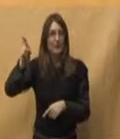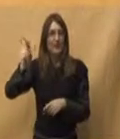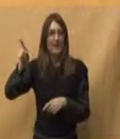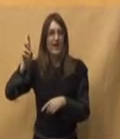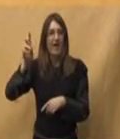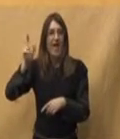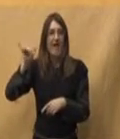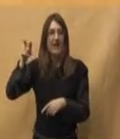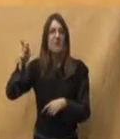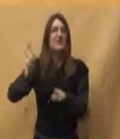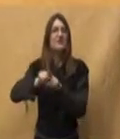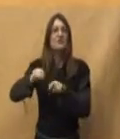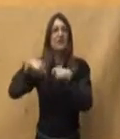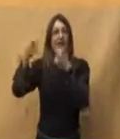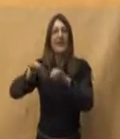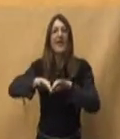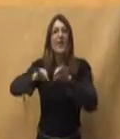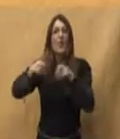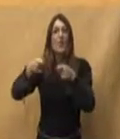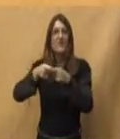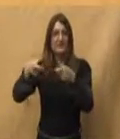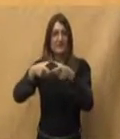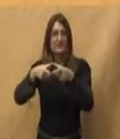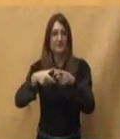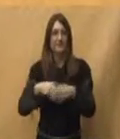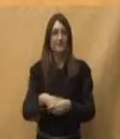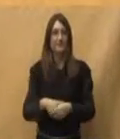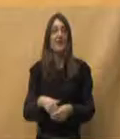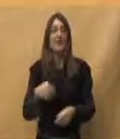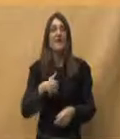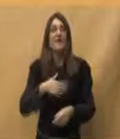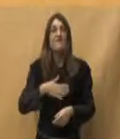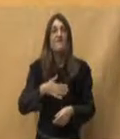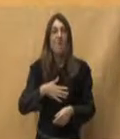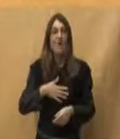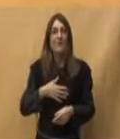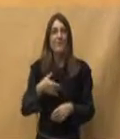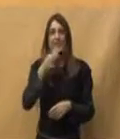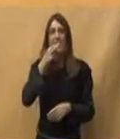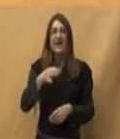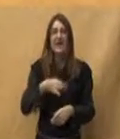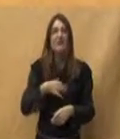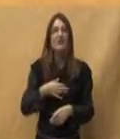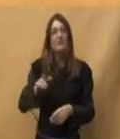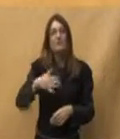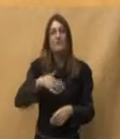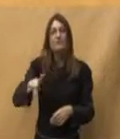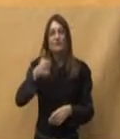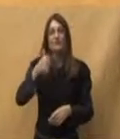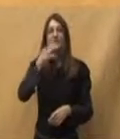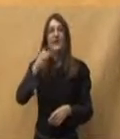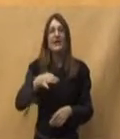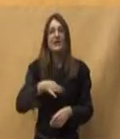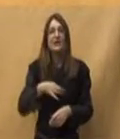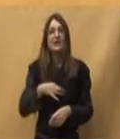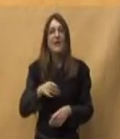a isto tako ostavite adresu u režiji. Doktor Kulijer, voljela bi da mi kažete, vi ste nama rekli to sve, ali bi još jednom voljela, evo,